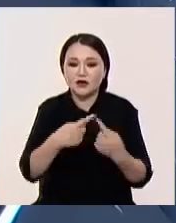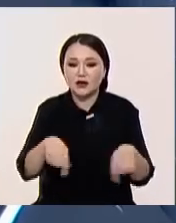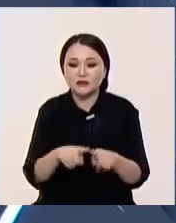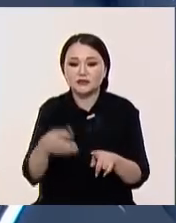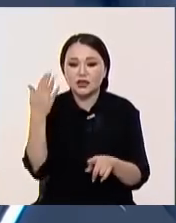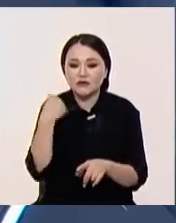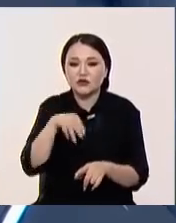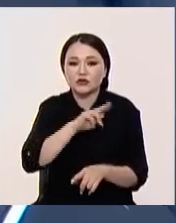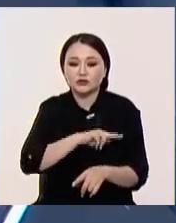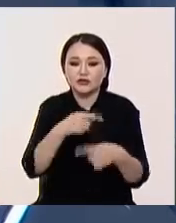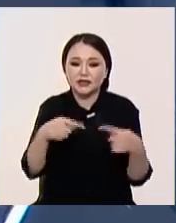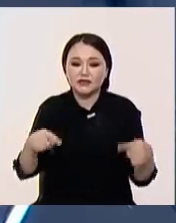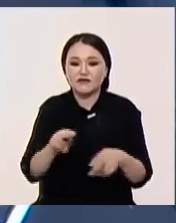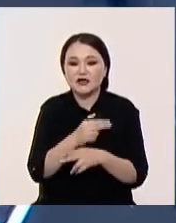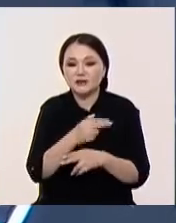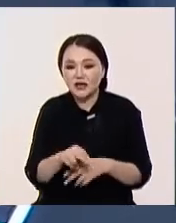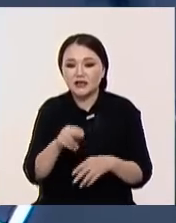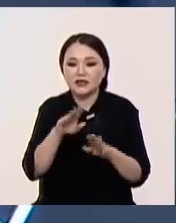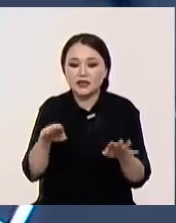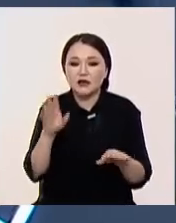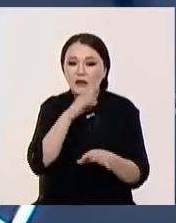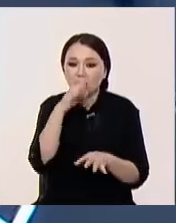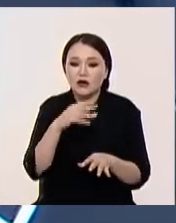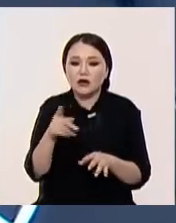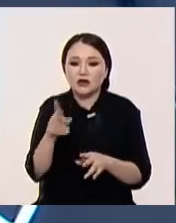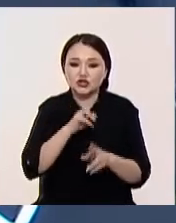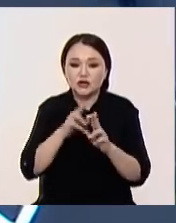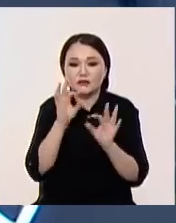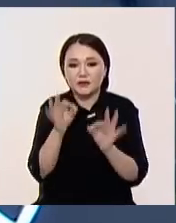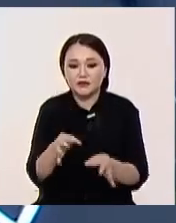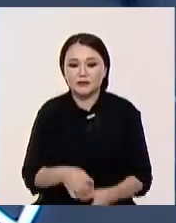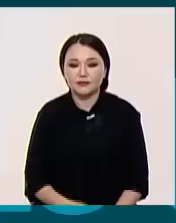бұрын жұмыс істеген кейбір тәрбиешілер ата-аналардың уәжі орынды деп отыр.